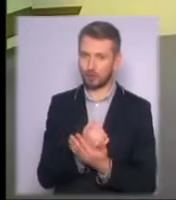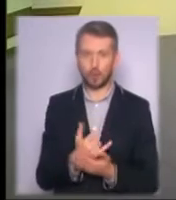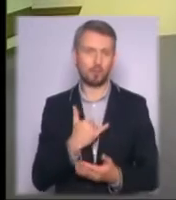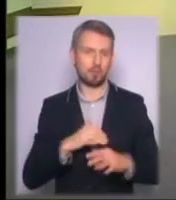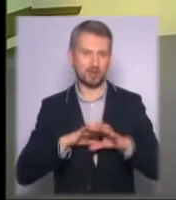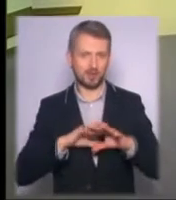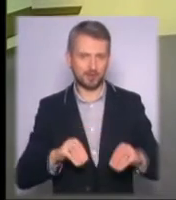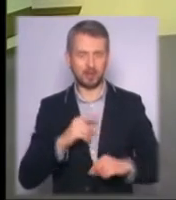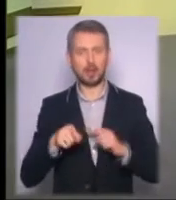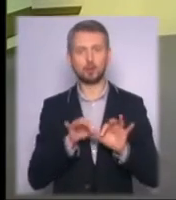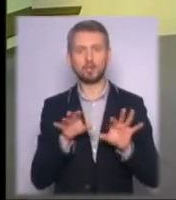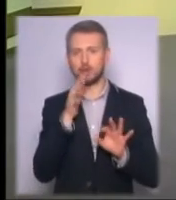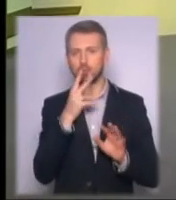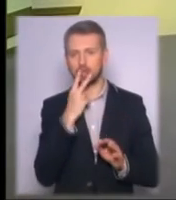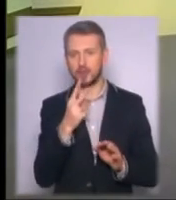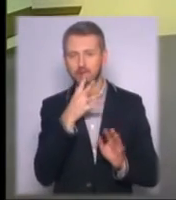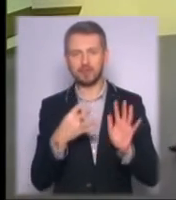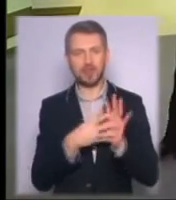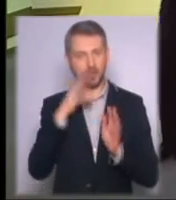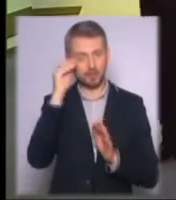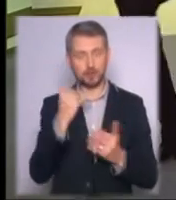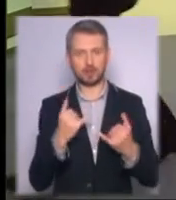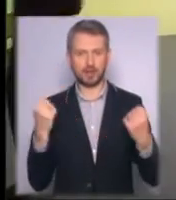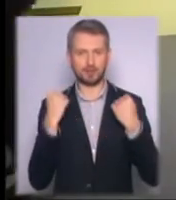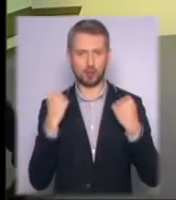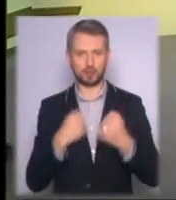цю годину. Наступний випуск. Дивіться о 21-й. Зараз спорт.